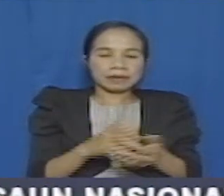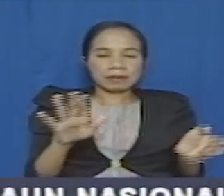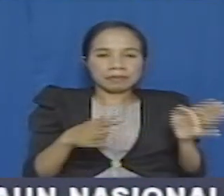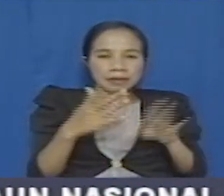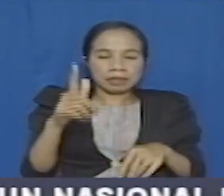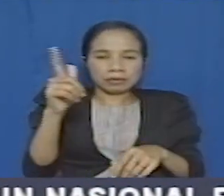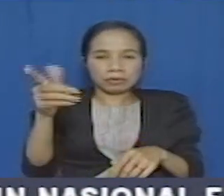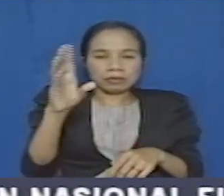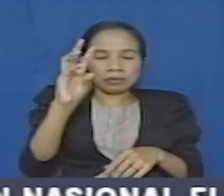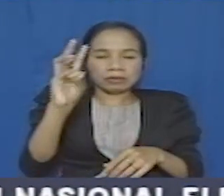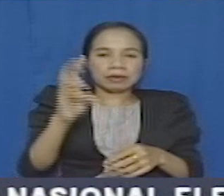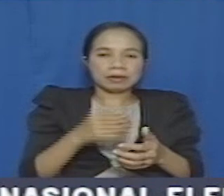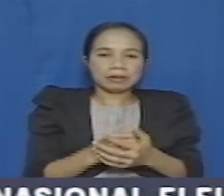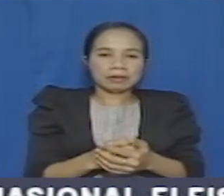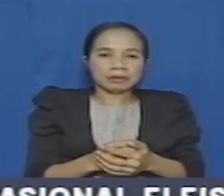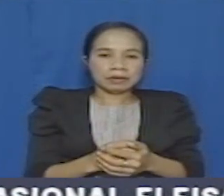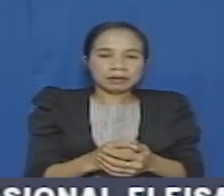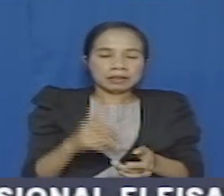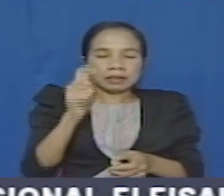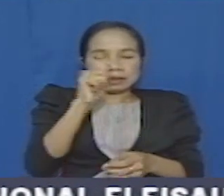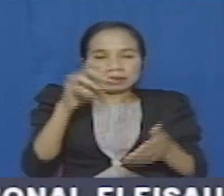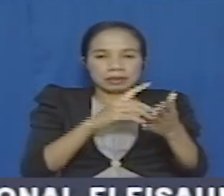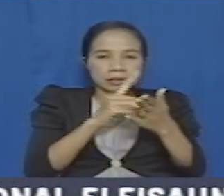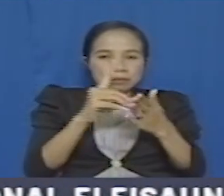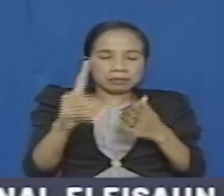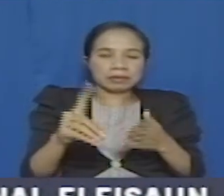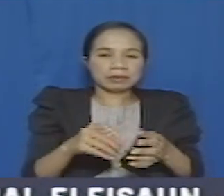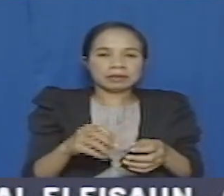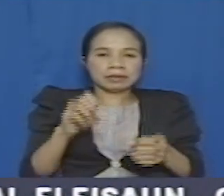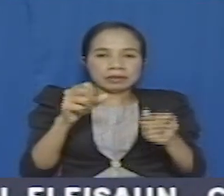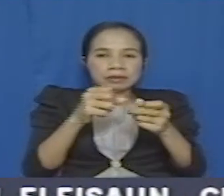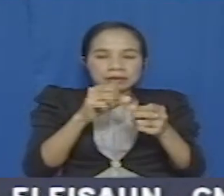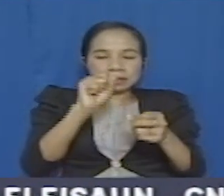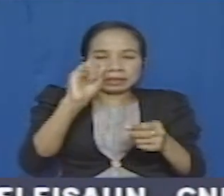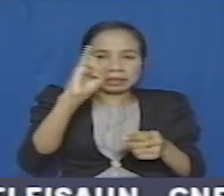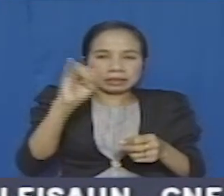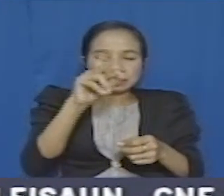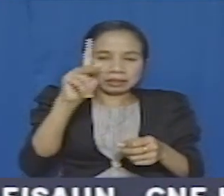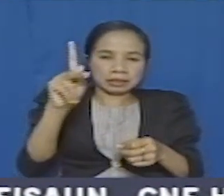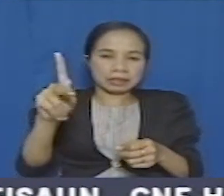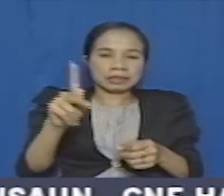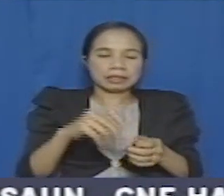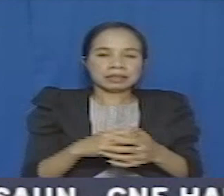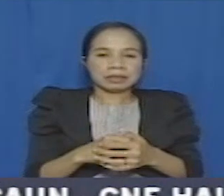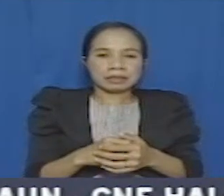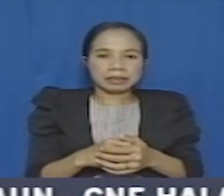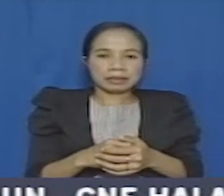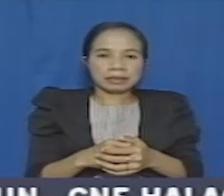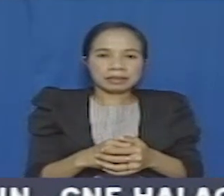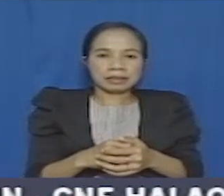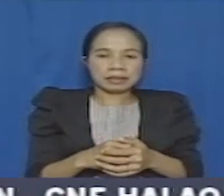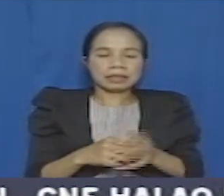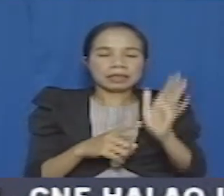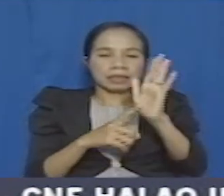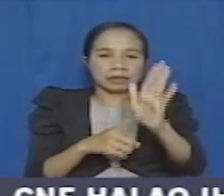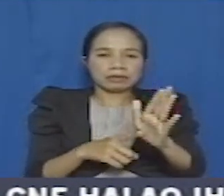óbito, rua nulu recém nen. Terça-feira, semana né, sala de situação, centro integrado gestão crise.